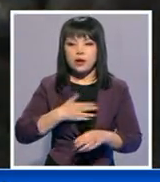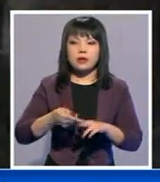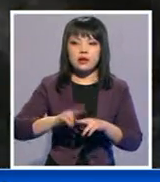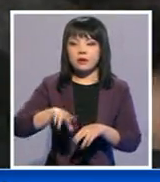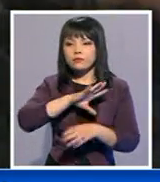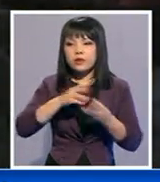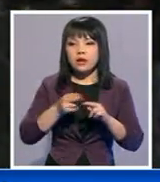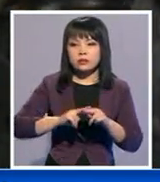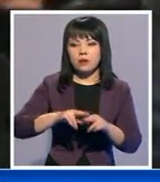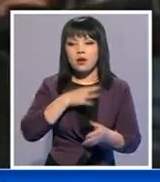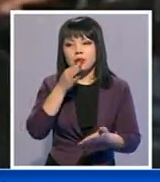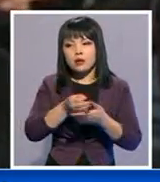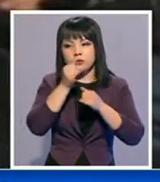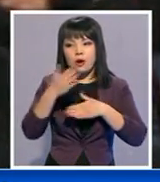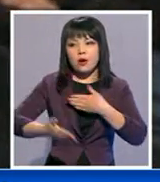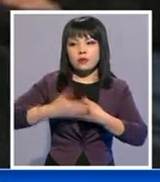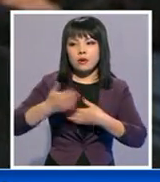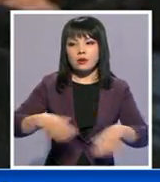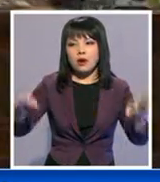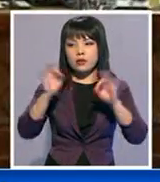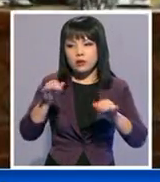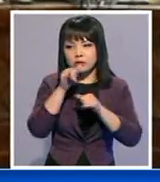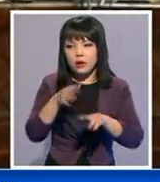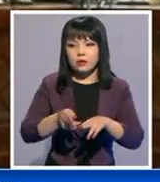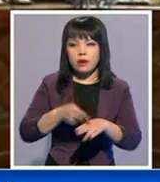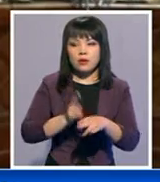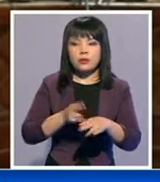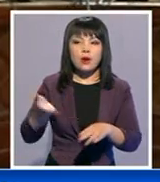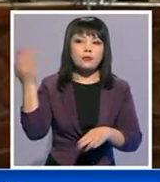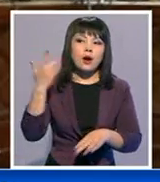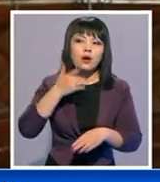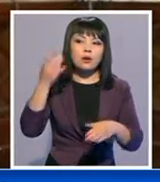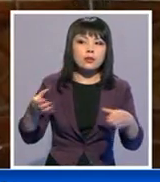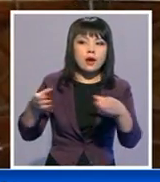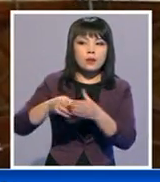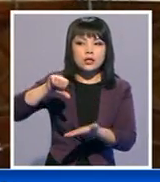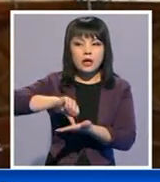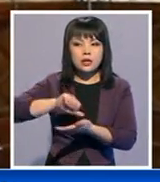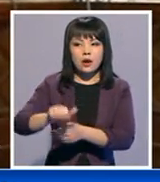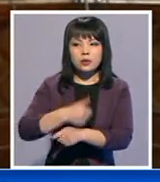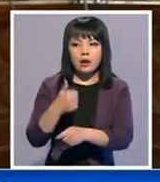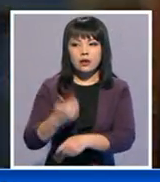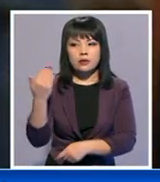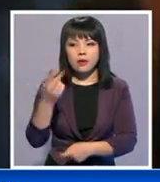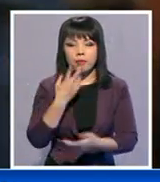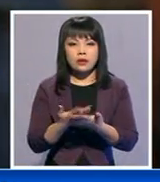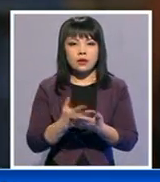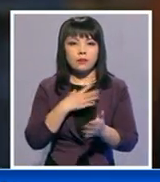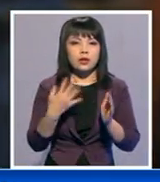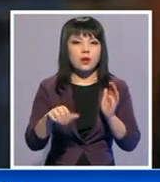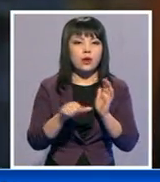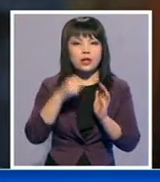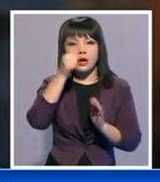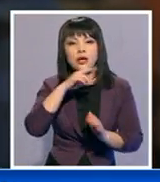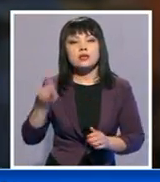халыққа қызмет еттім, жауапқа тартылатында ештеңе істеген жоқпын, дейді бұрынғы коммунистік биліктің өкілі. Айта кетсек, 1956 жылы